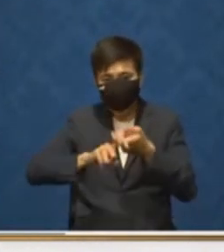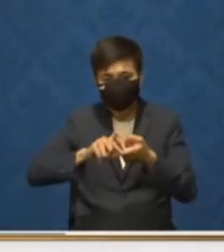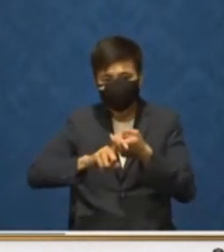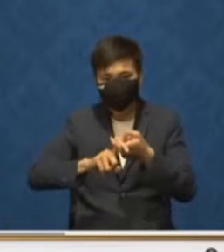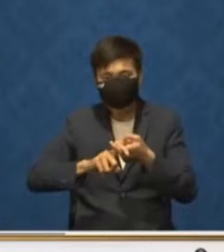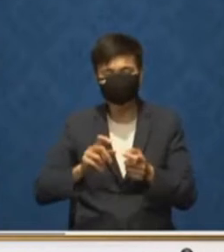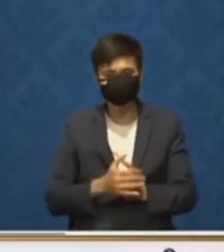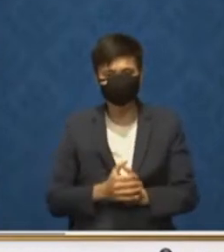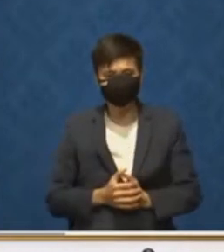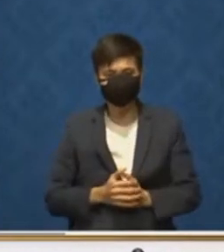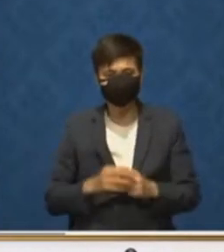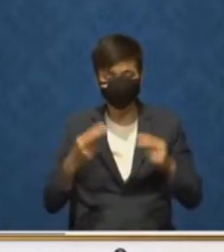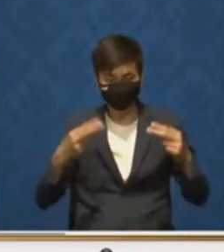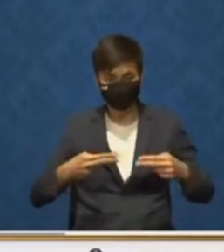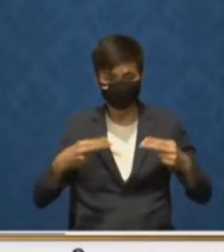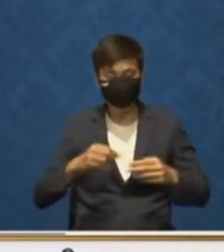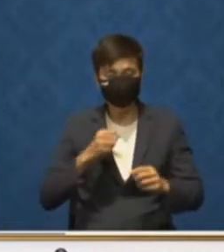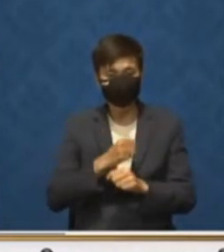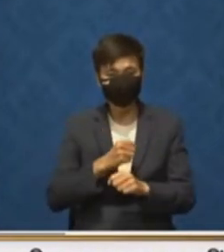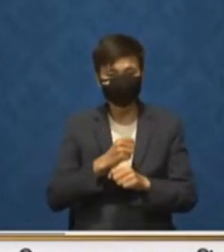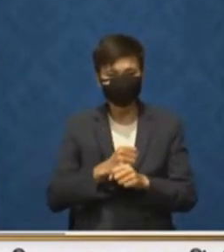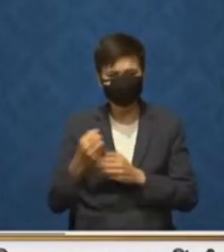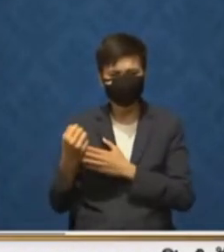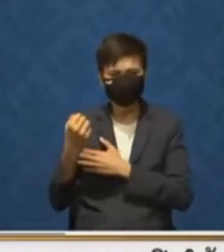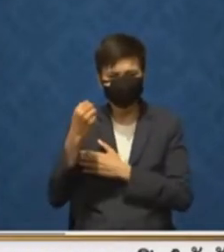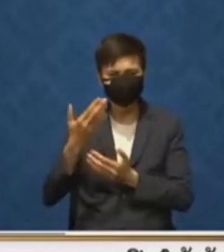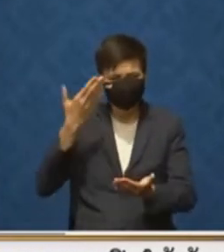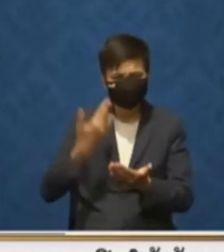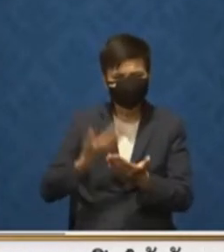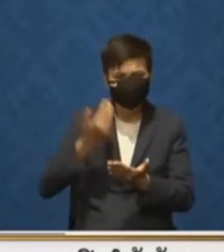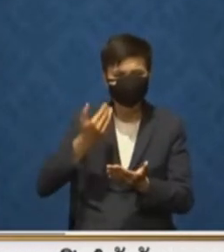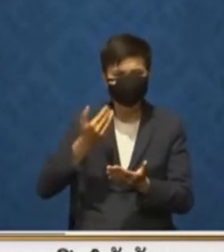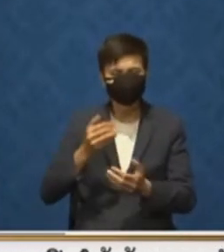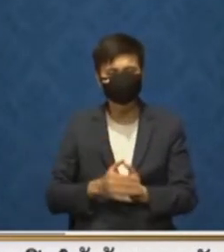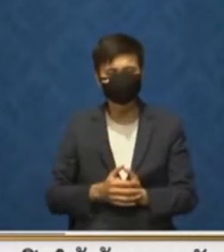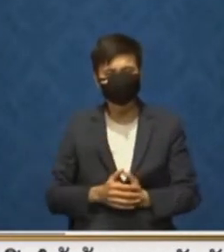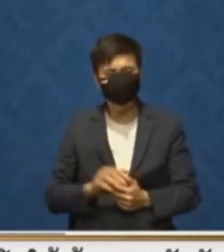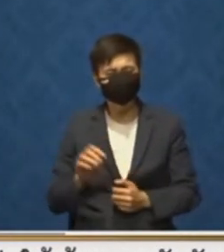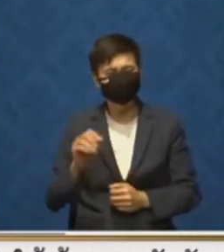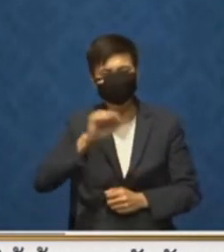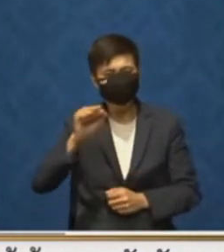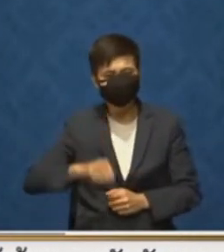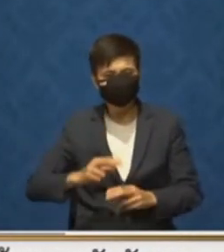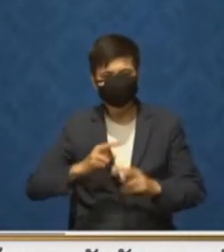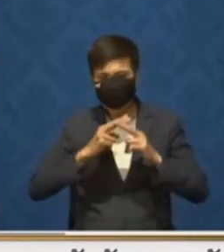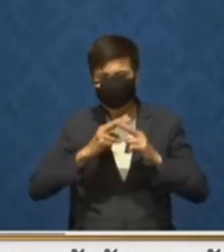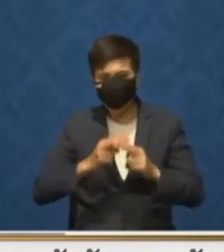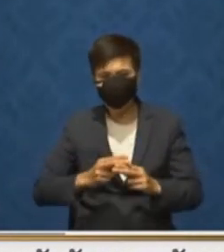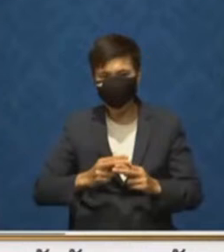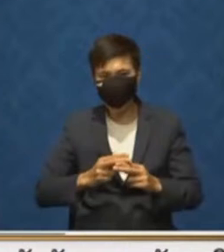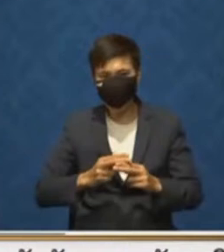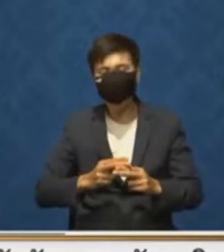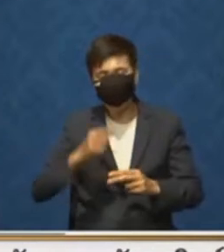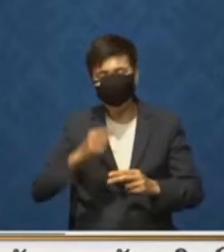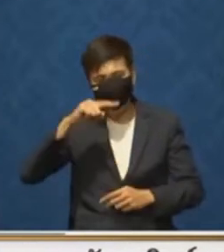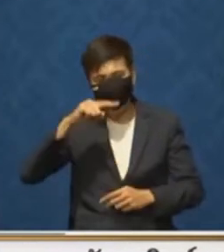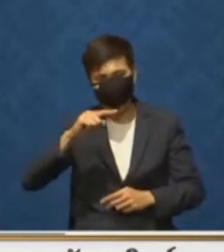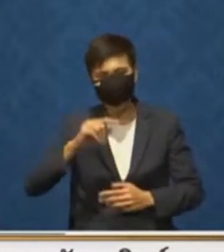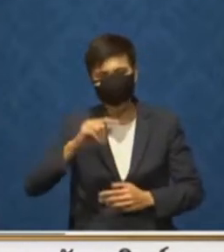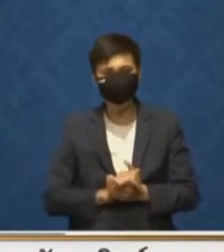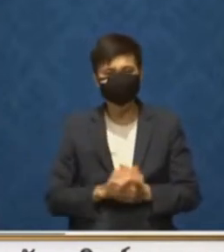งานแพงขึ้นทั้งโลกไม่ใช่เฉพาะประเทศไทยของเราตัวเลข